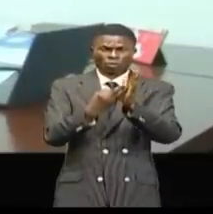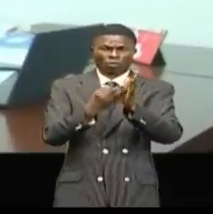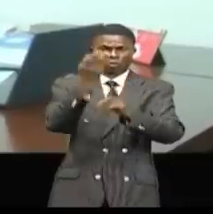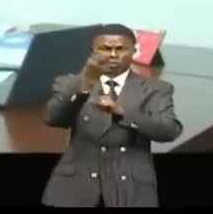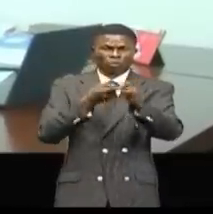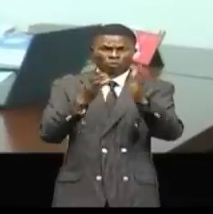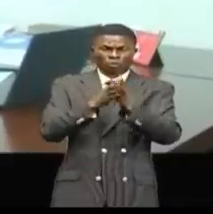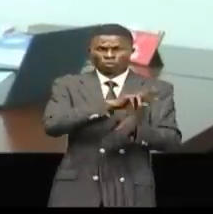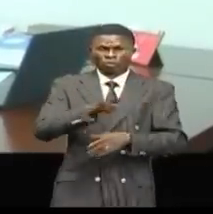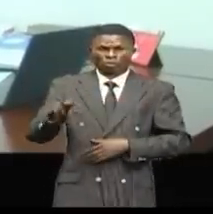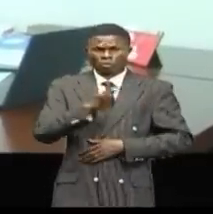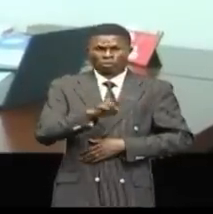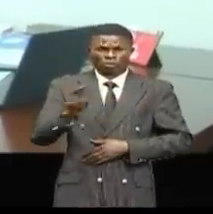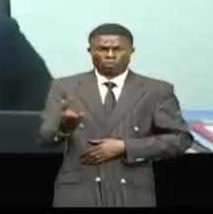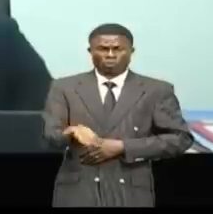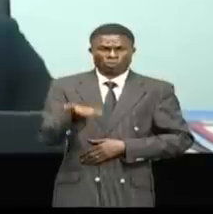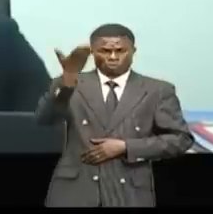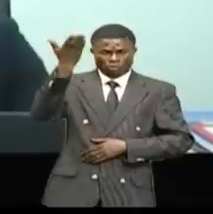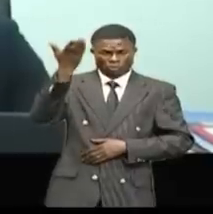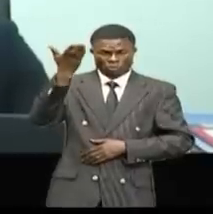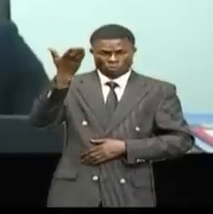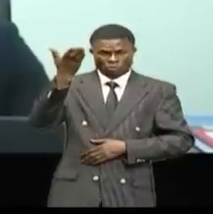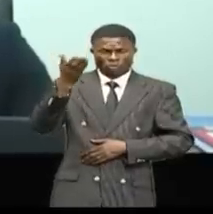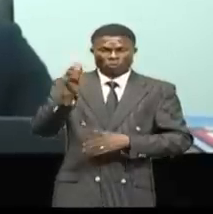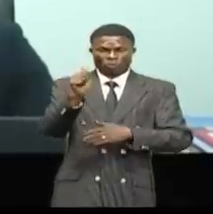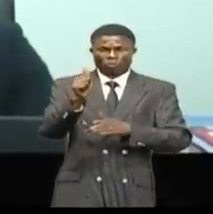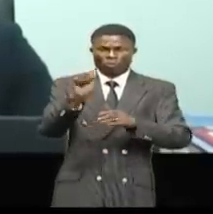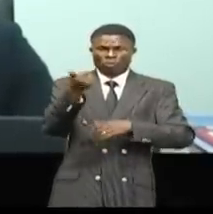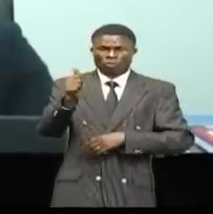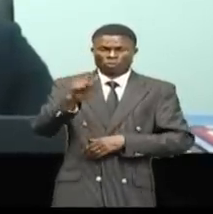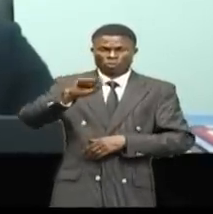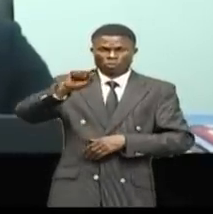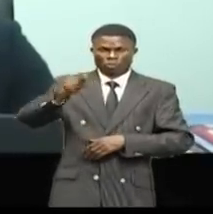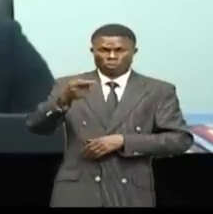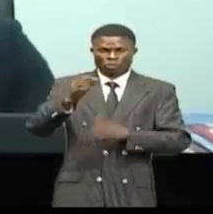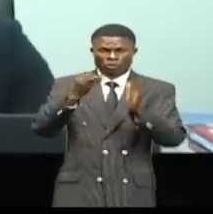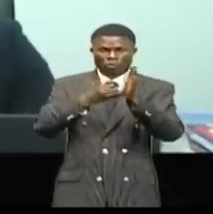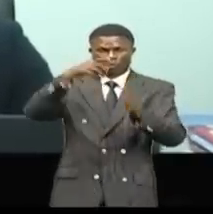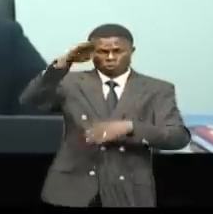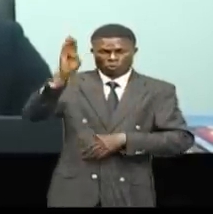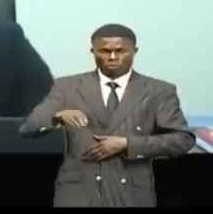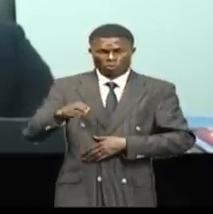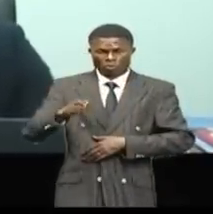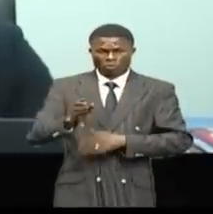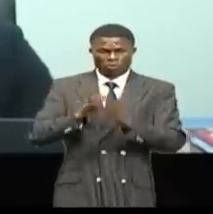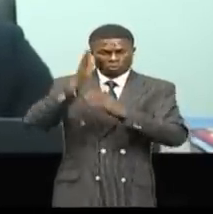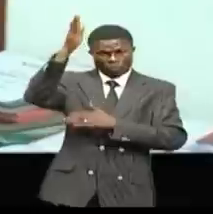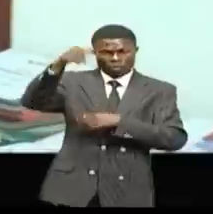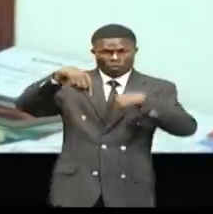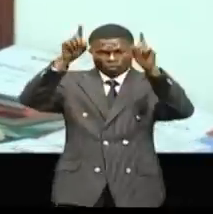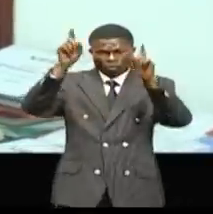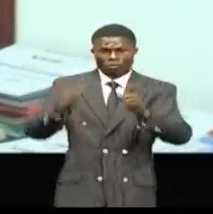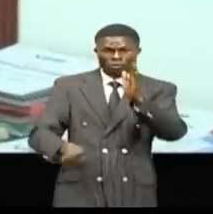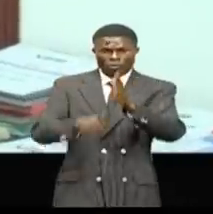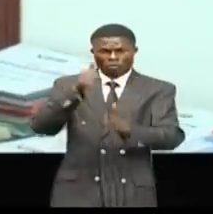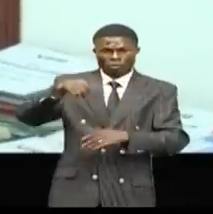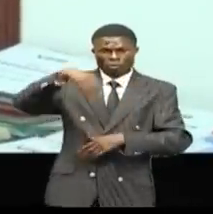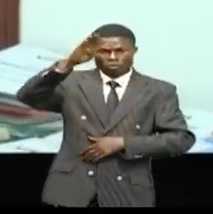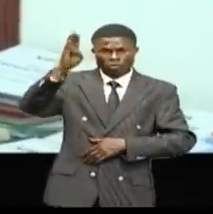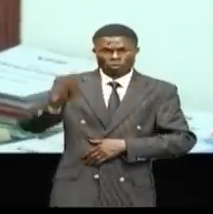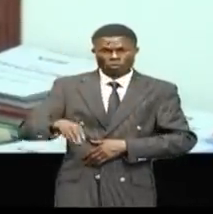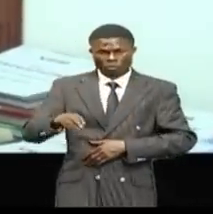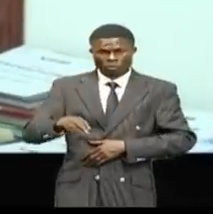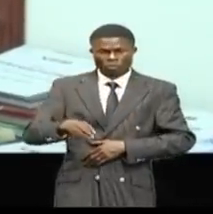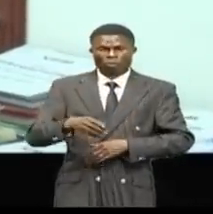2022, l'inflation cumulée s'est située à 10,6% contre une projection annuelle de 11%. Les